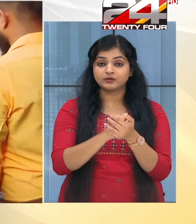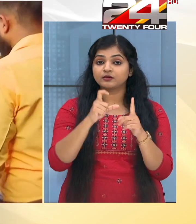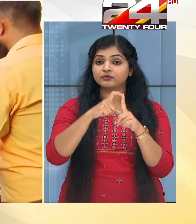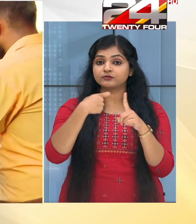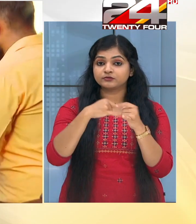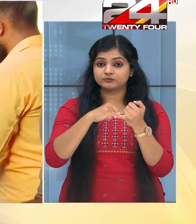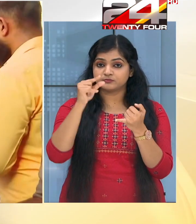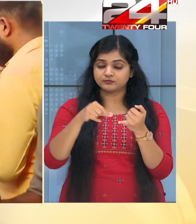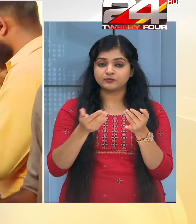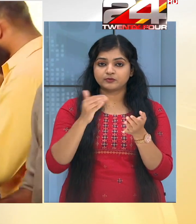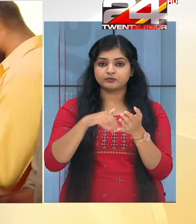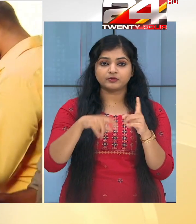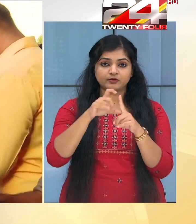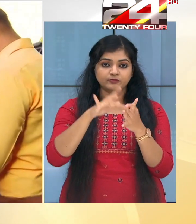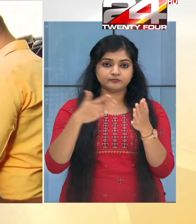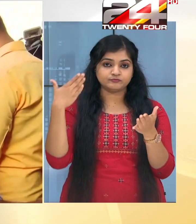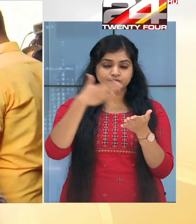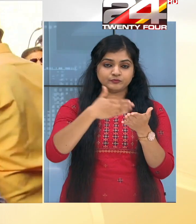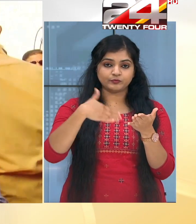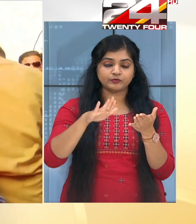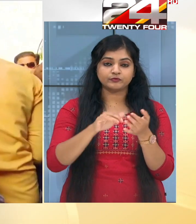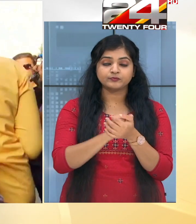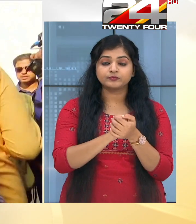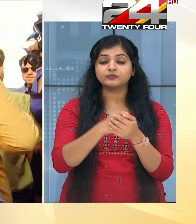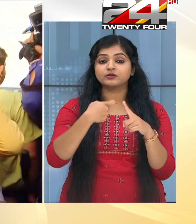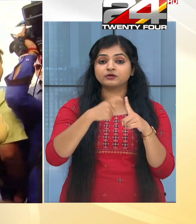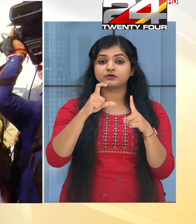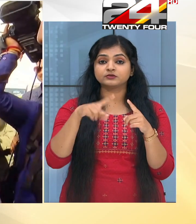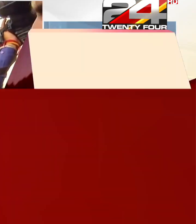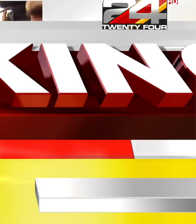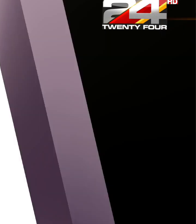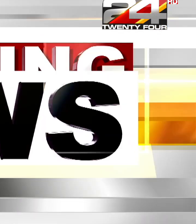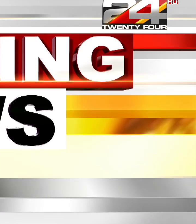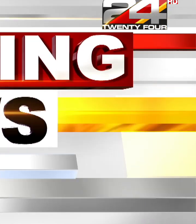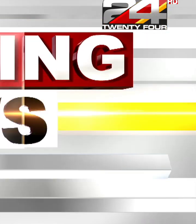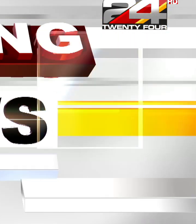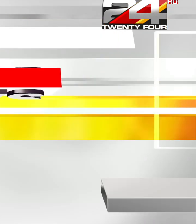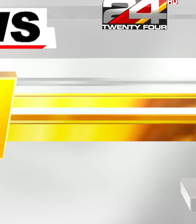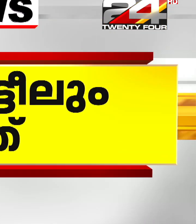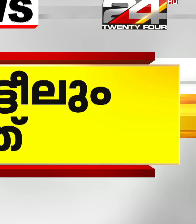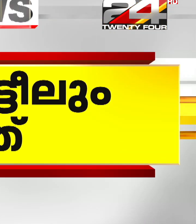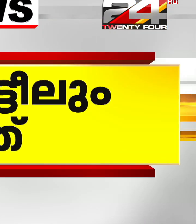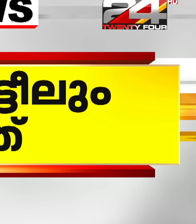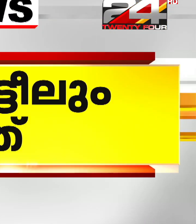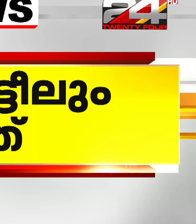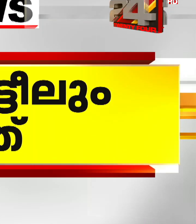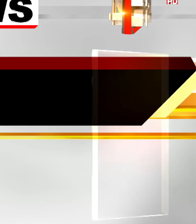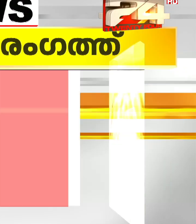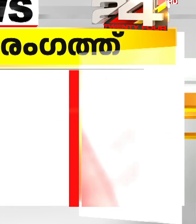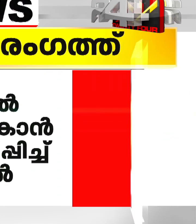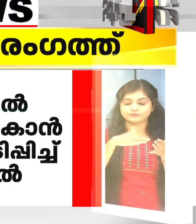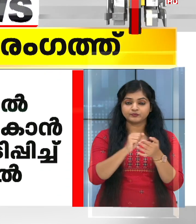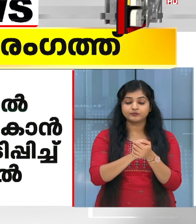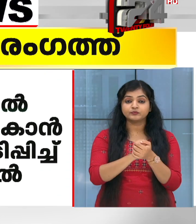തന്നെ ബംഗളൂരുള്ള നിരീക്ഷകരും ഇന്ന് ഡൽഹിയിലെത്തിയിട്ടുണ്ട്. കെ സി വേണുഗോപാലും ഡൽഹിയിലെത്തി. വൈകാതെ തന്നെ കോൺഗ്രസ് അധ്യക്ഷൻ മല്ലികാർജ്ജുൻ ഖാർഗെയുടെ വസതിയിൽ